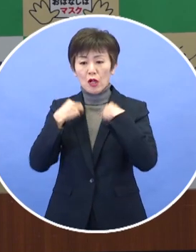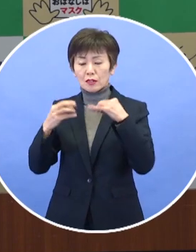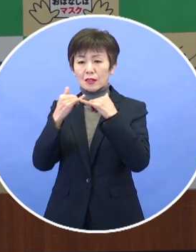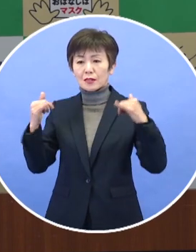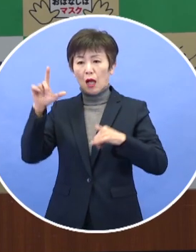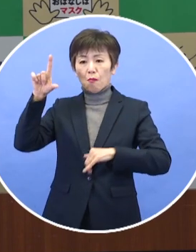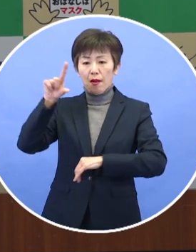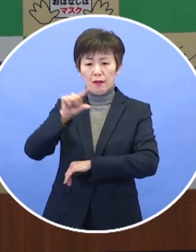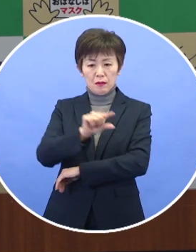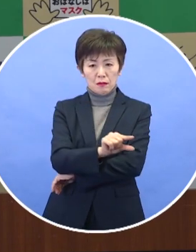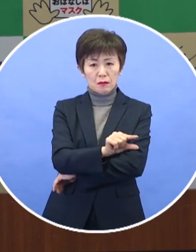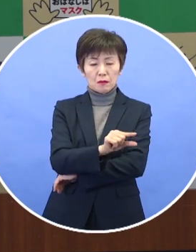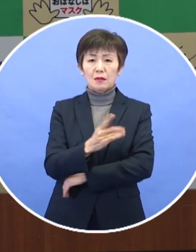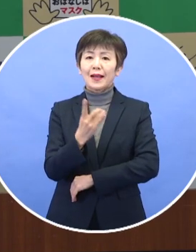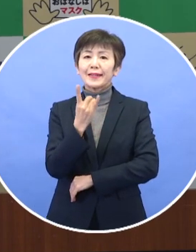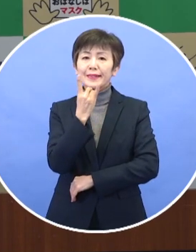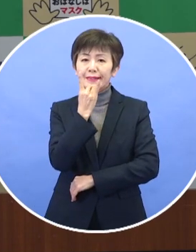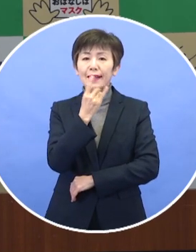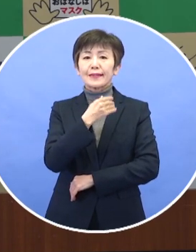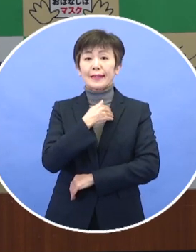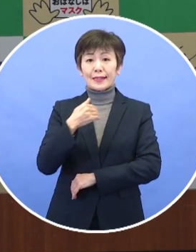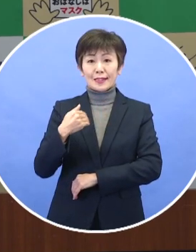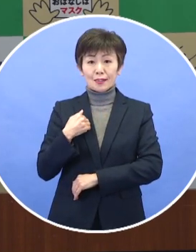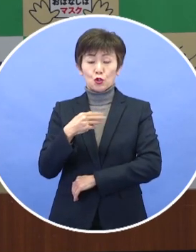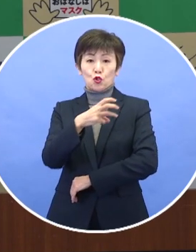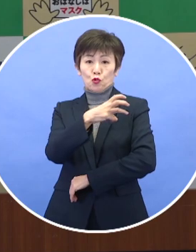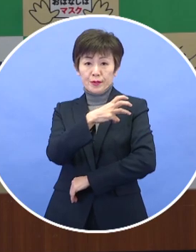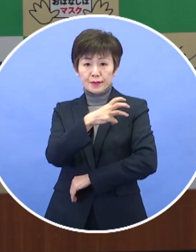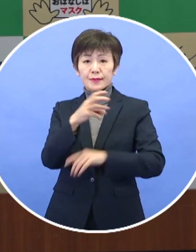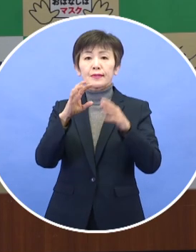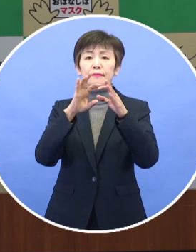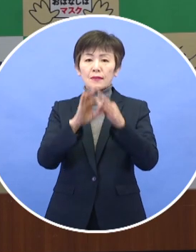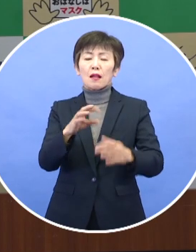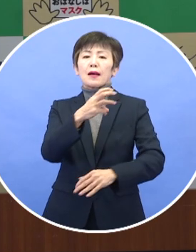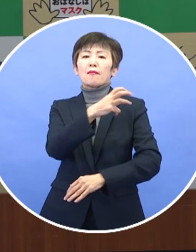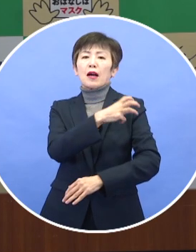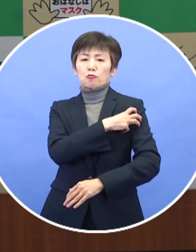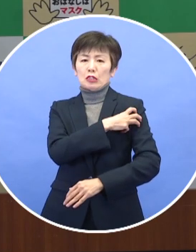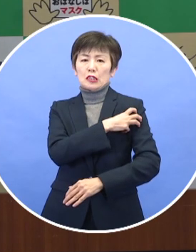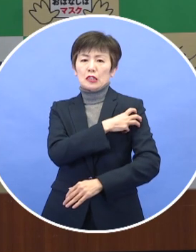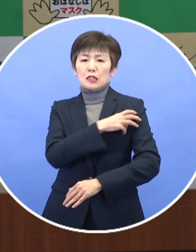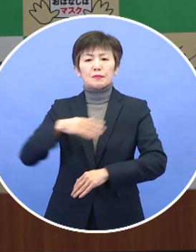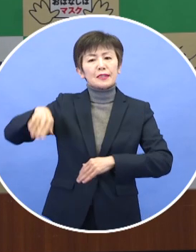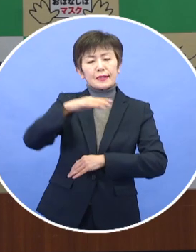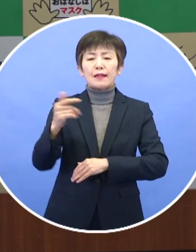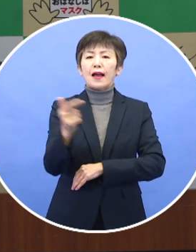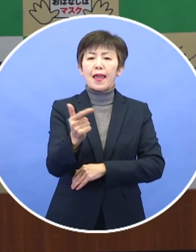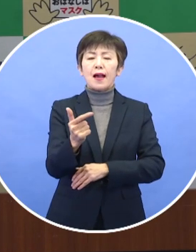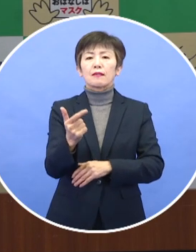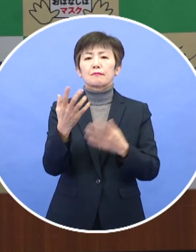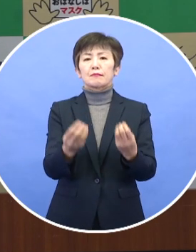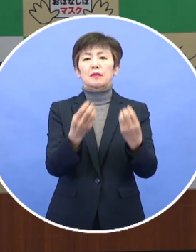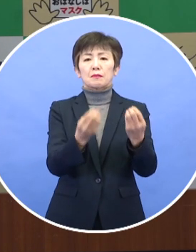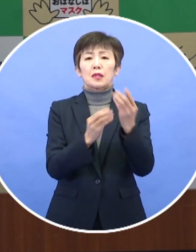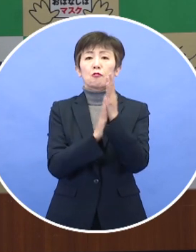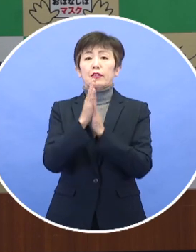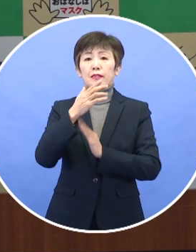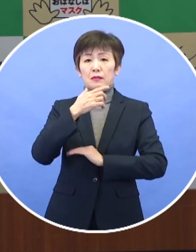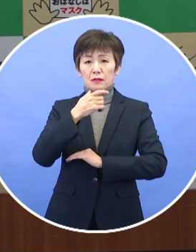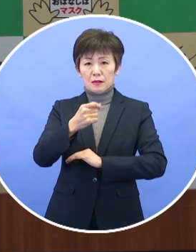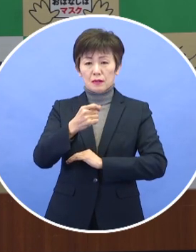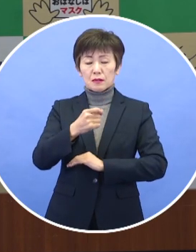効果の期待もできるということで、このワクチン接種を加速するというのが非常に重要だろうというふうに考えております。